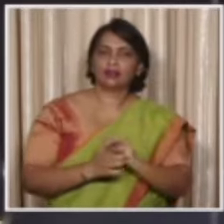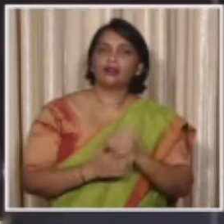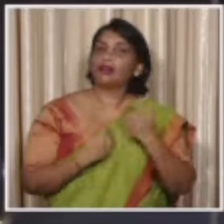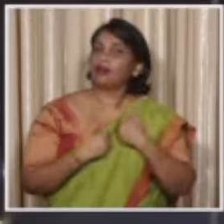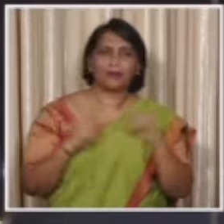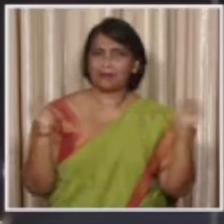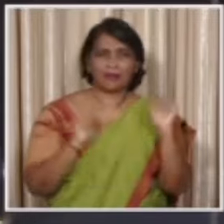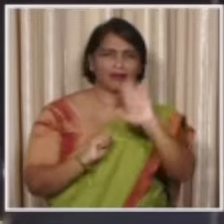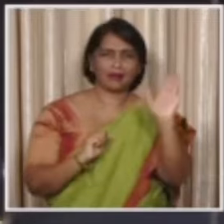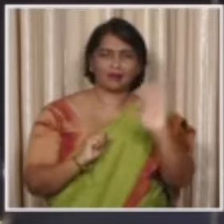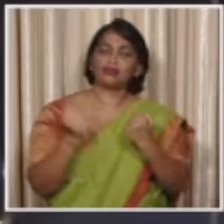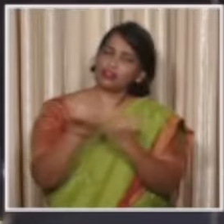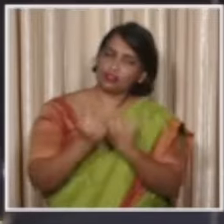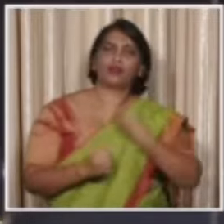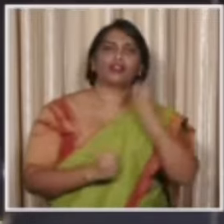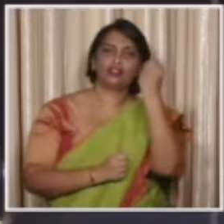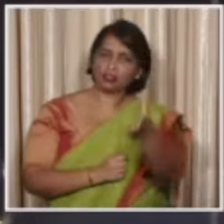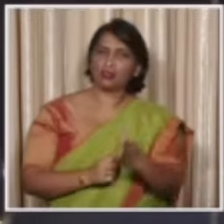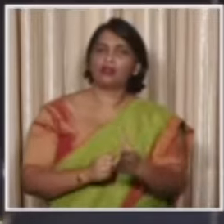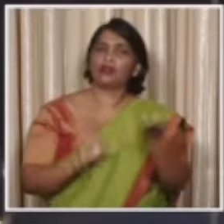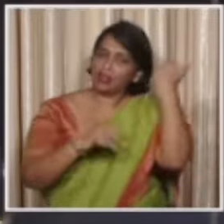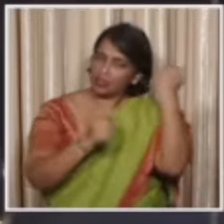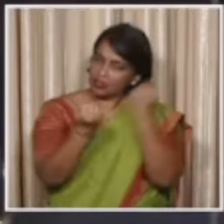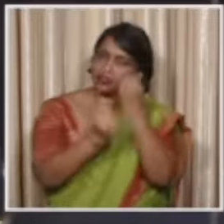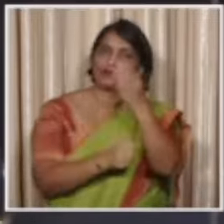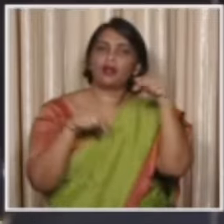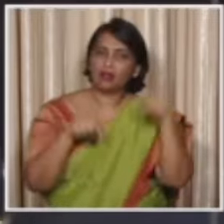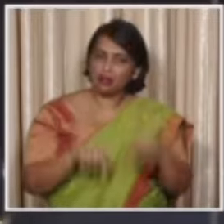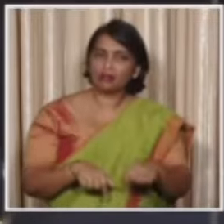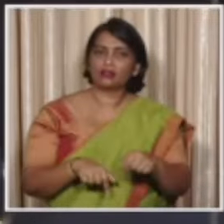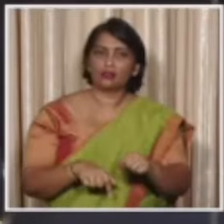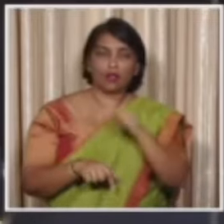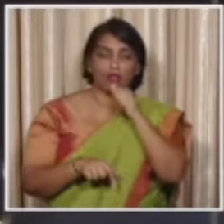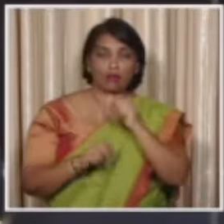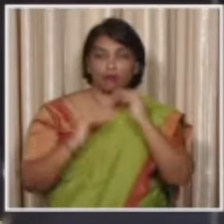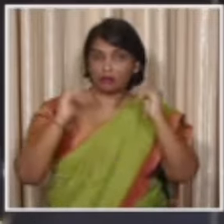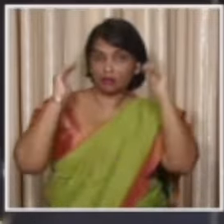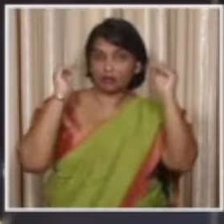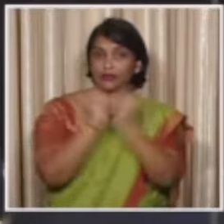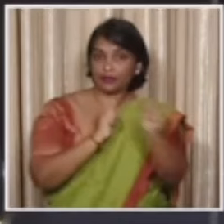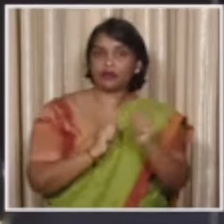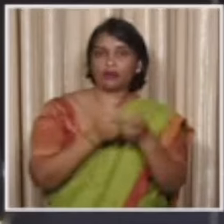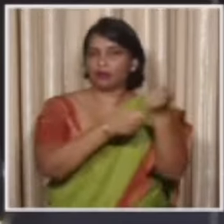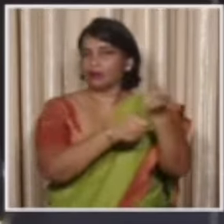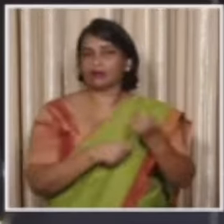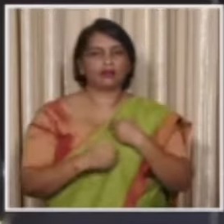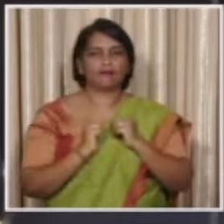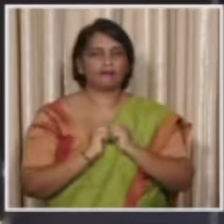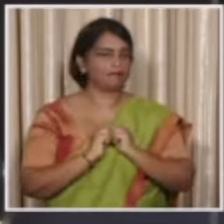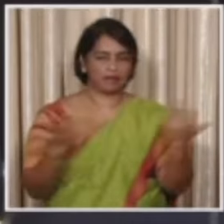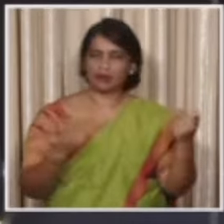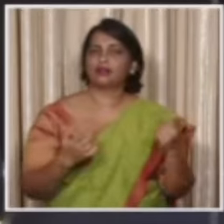බය වුණේ නැහැ. ඒ සහයෝගය අපි දුන්නා. එදත් දුන්නා අදත් දෙනවා. මොකද ප්‍රොෆෙෂනල් වැඩක් කරන මිනිහෙක්ට කකුලෙන් අදින්න අපේ අවස්ථාවයක්